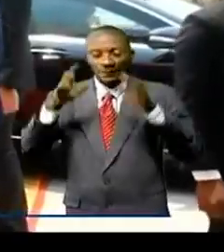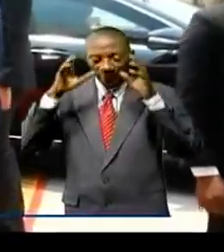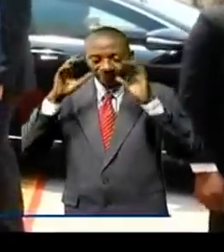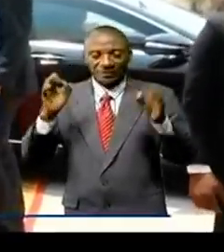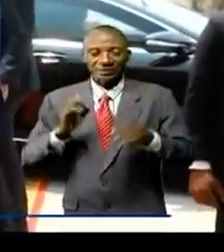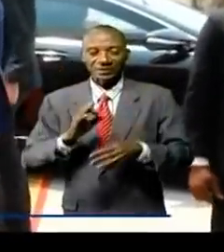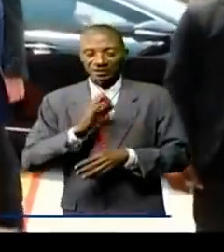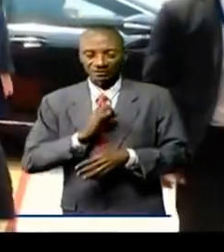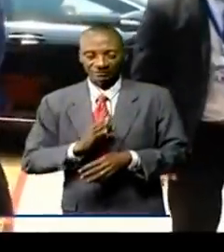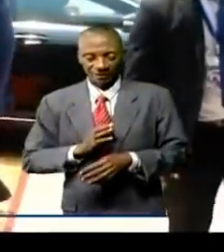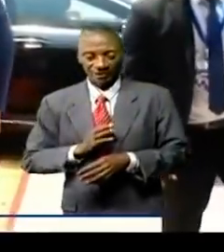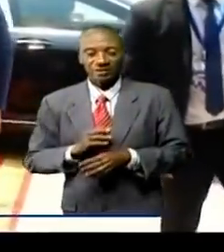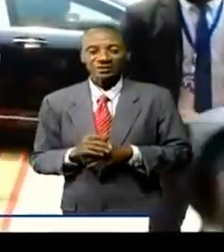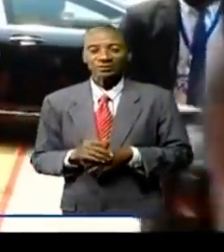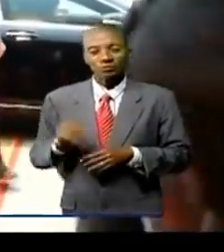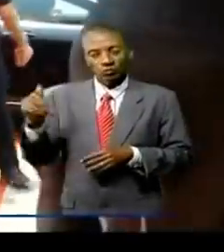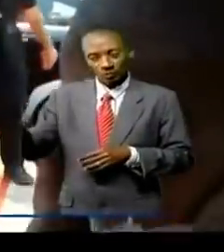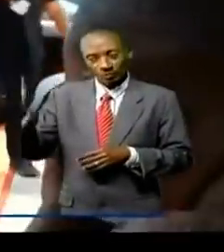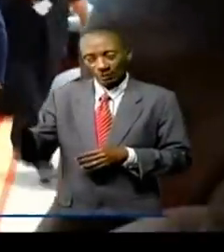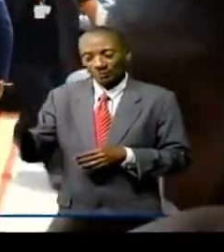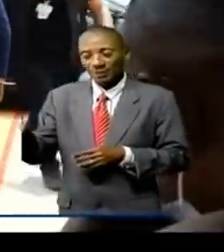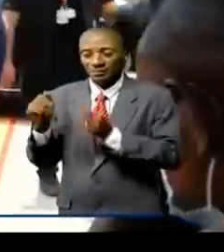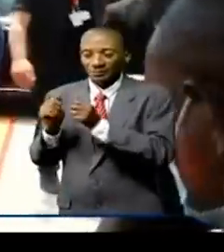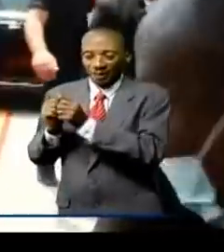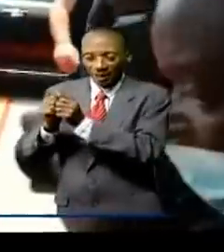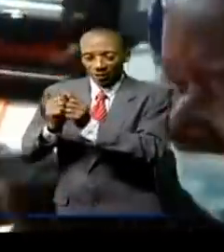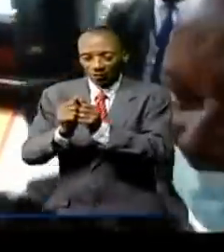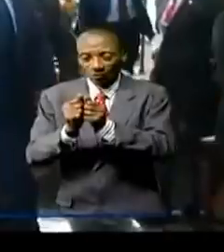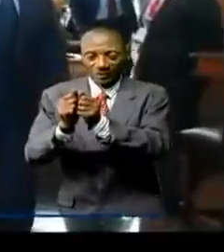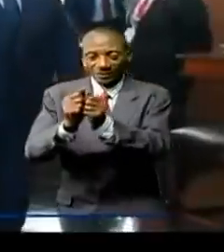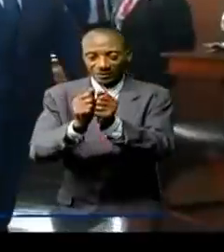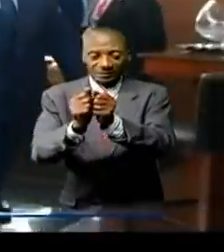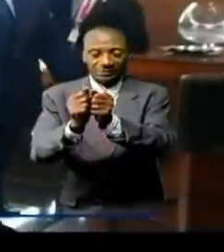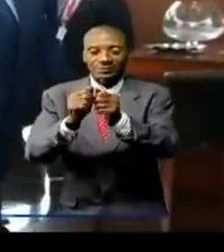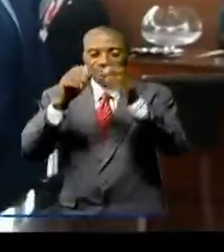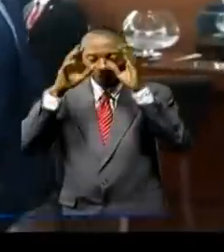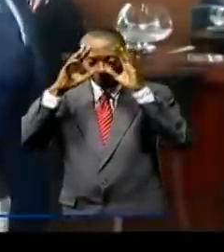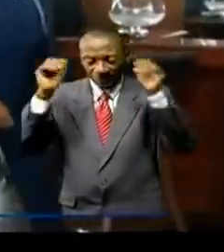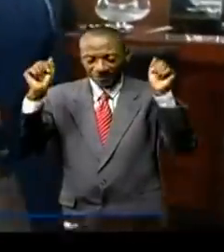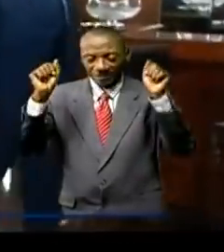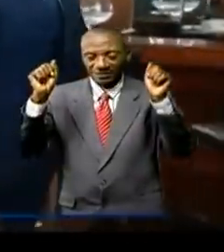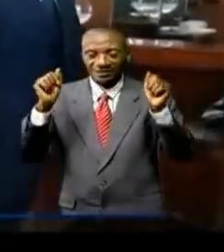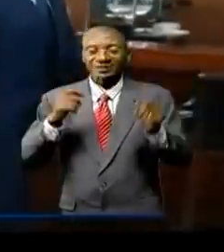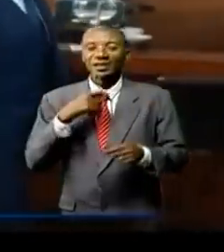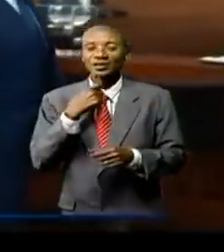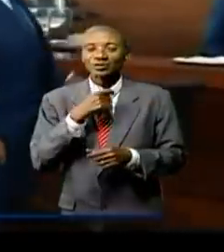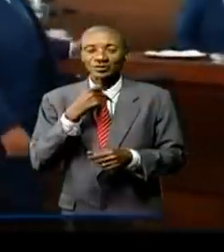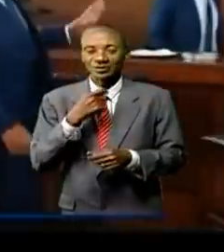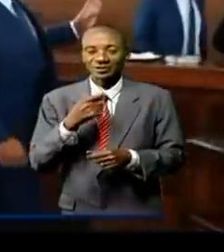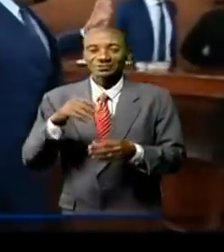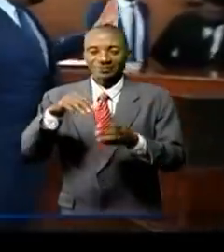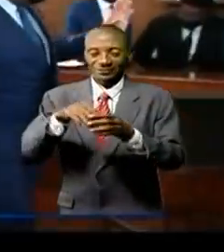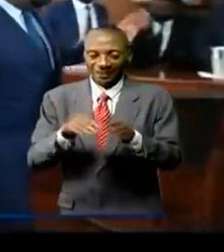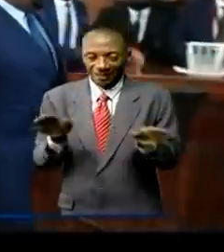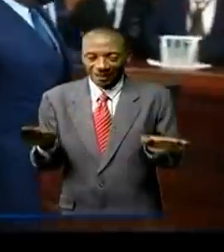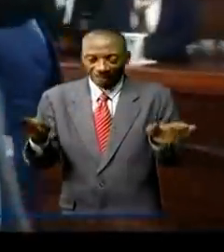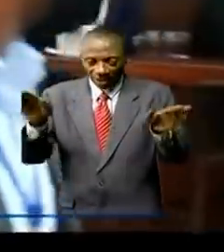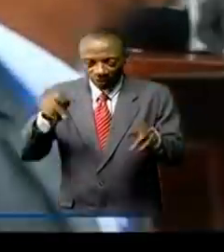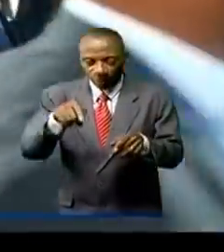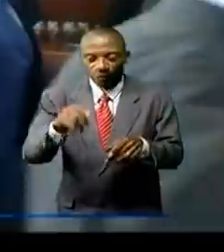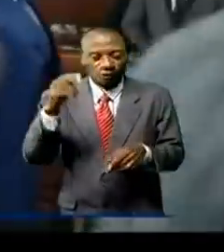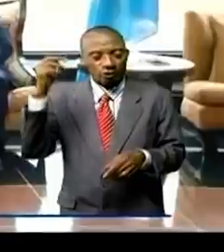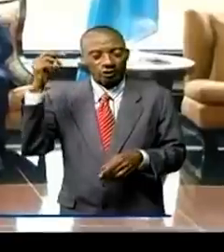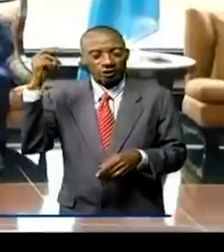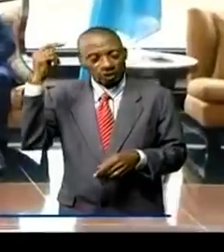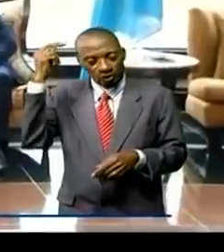a personnellement accompagné son invité de marque au tarmac de l'aéroport international de Ndjili. Les deux chefs